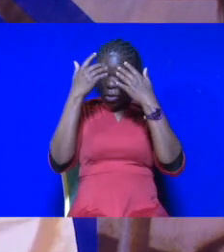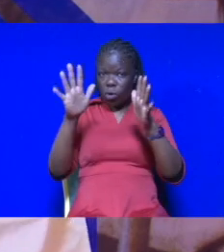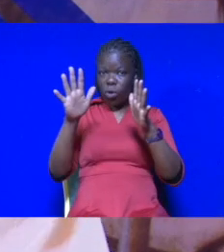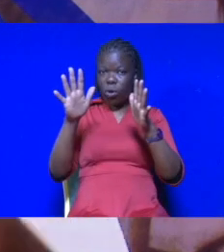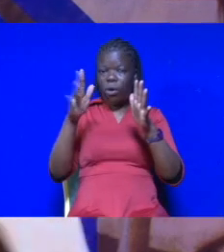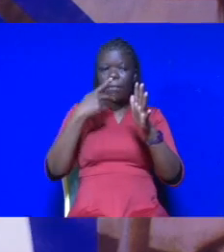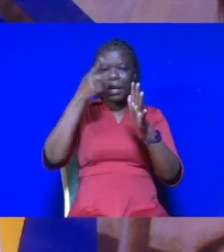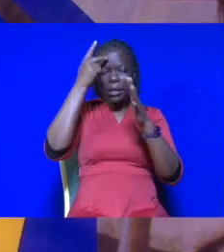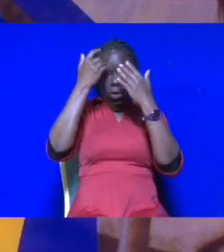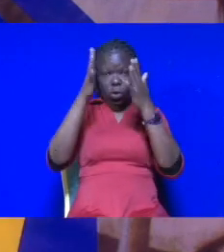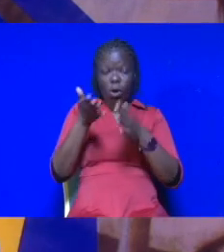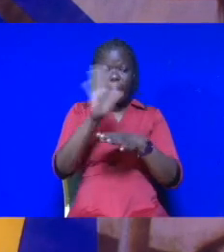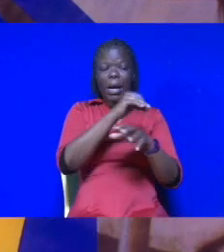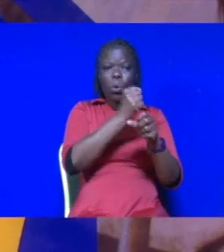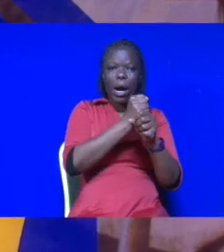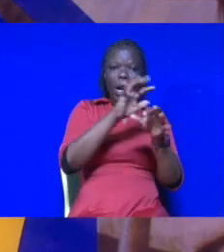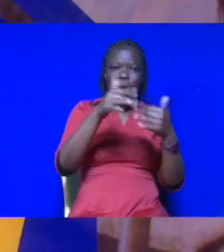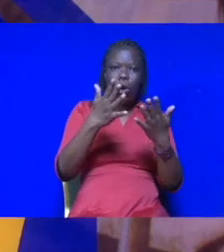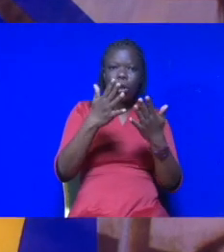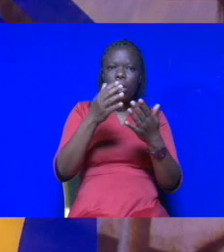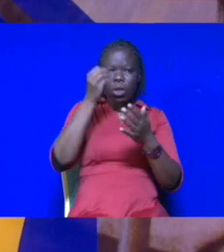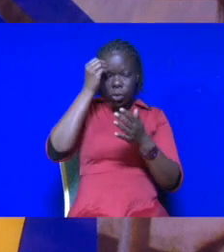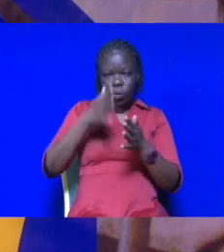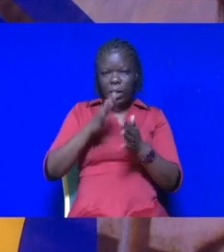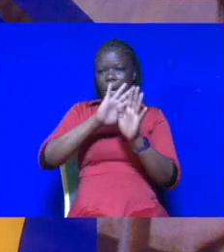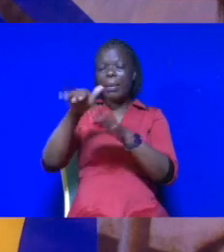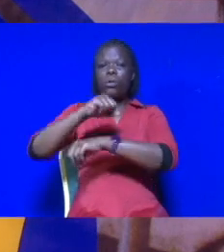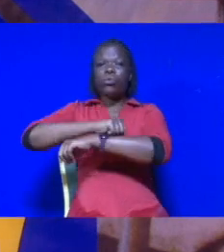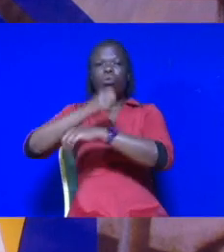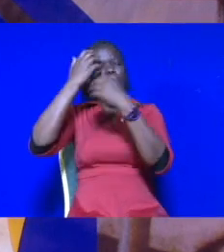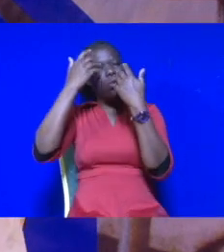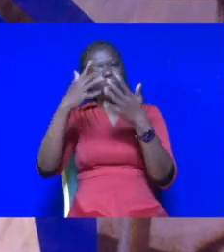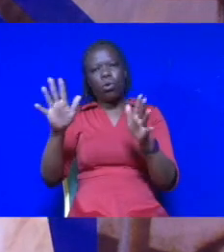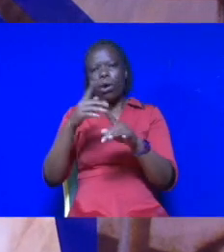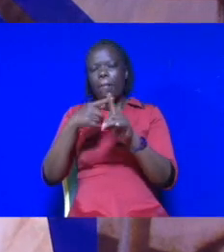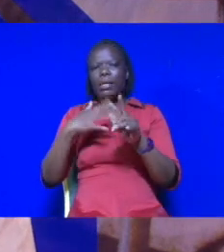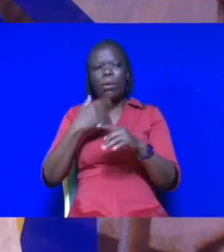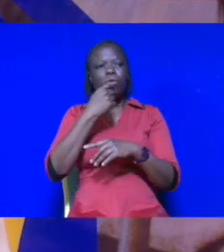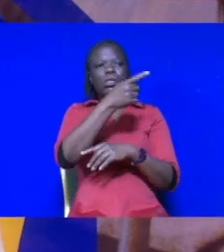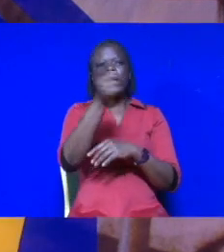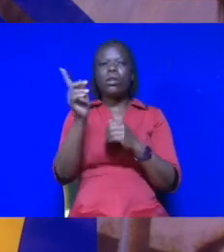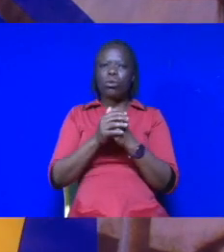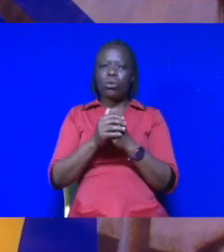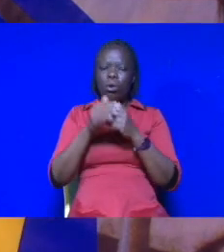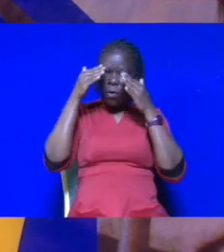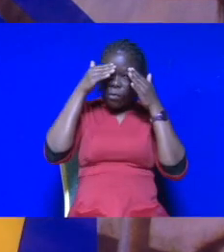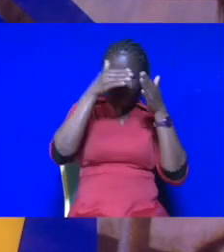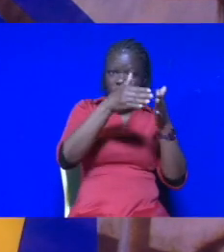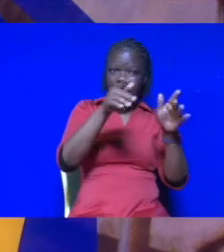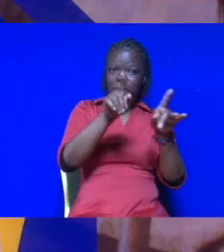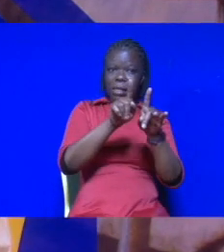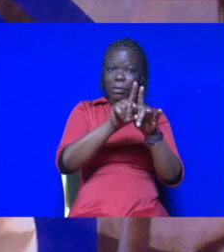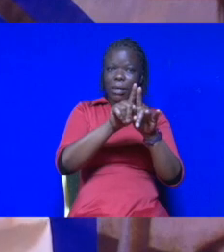Wazazi hawajui kama watarudi kazini, wanafunzi pia hawajui kama watarudi shuleni. Lakini mimi nataka kuambia mfocus kama